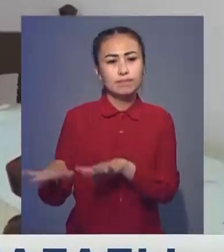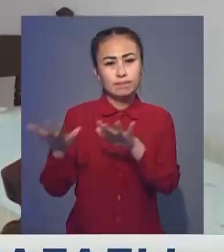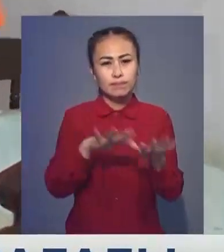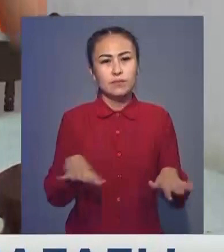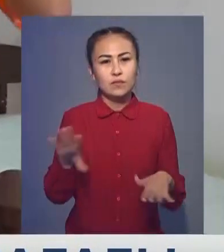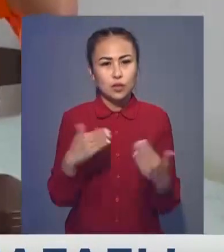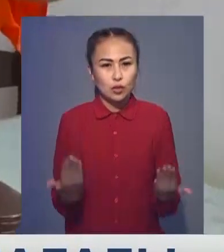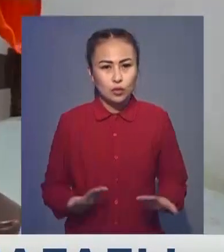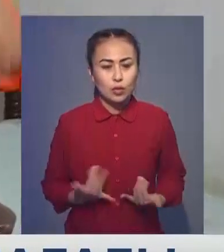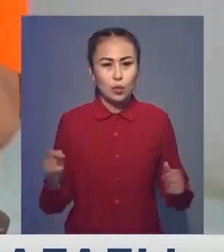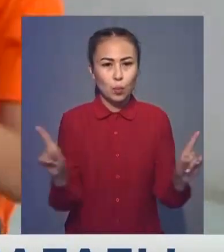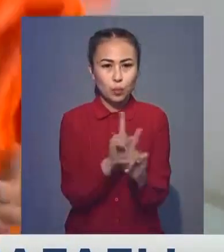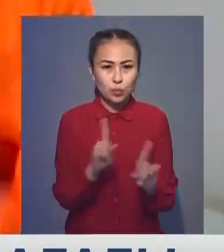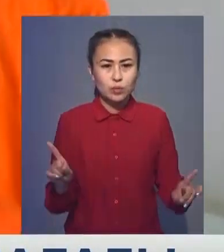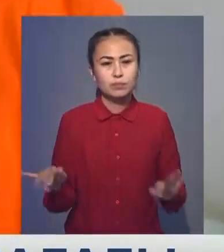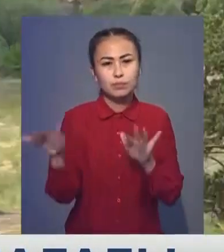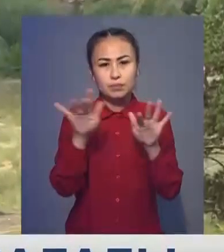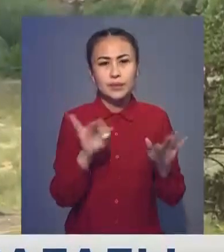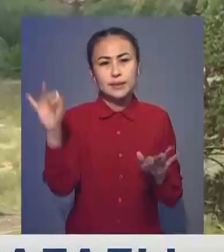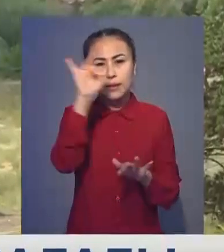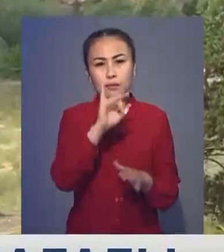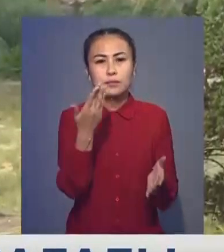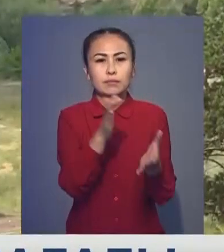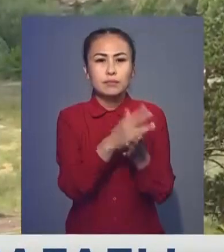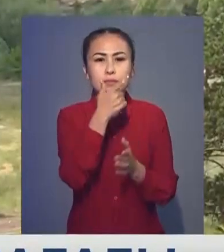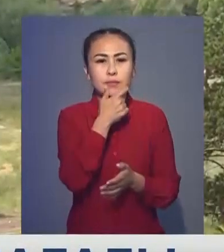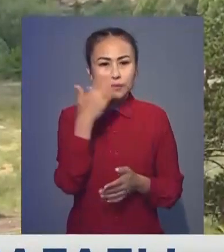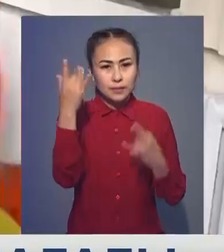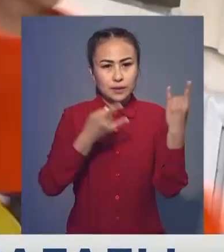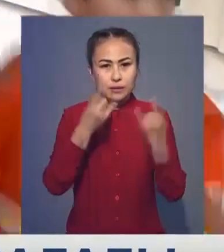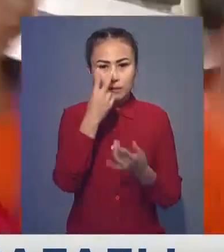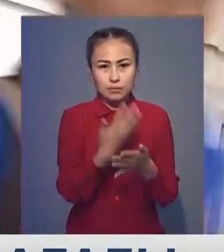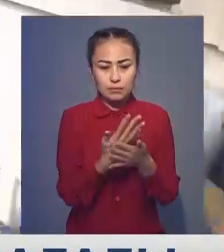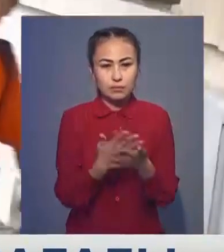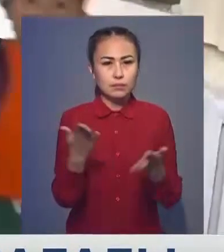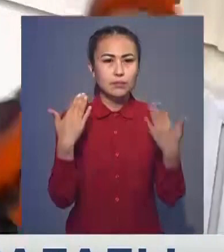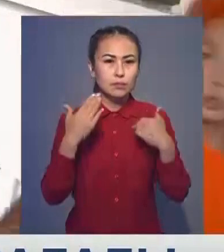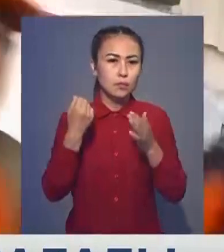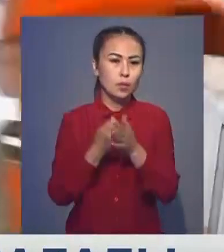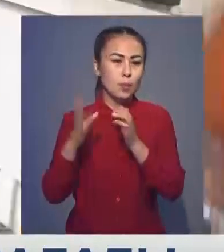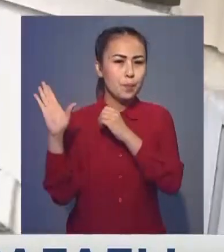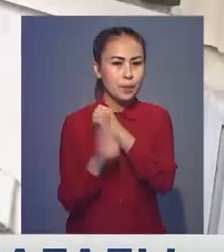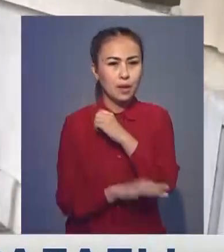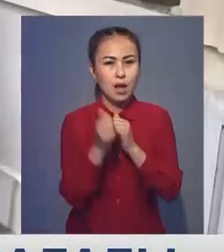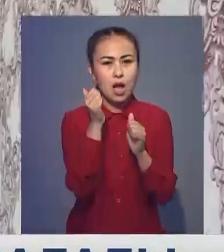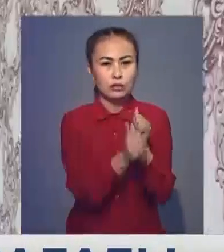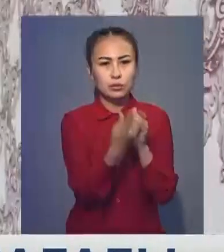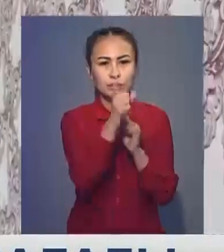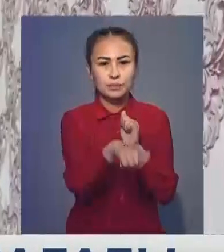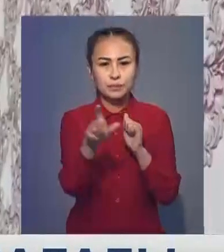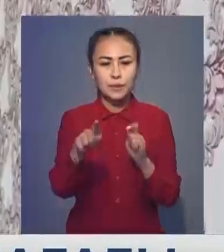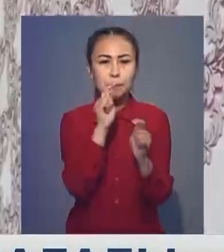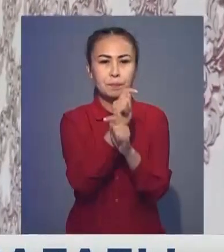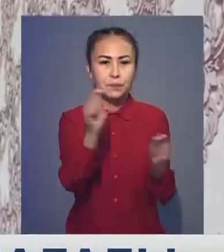орналасты. Олар қаладағы музейлерді аралап, осы өлкенің тарихымен танысып, кино көрді. Демалыс соңында әр балаға облыс атынан